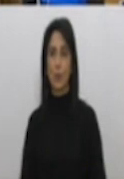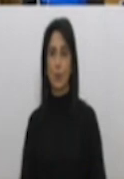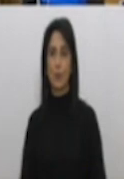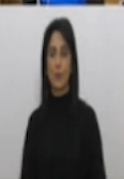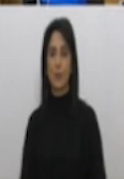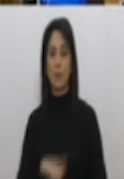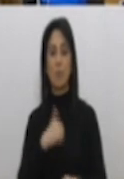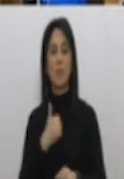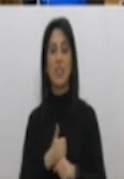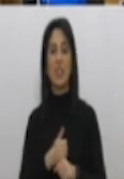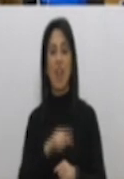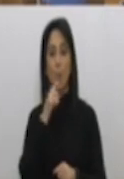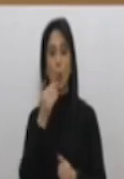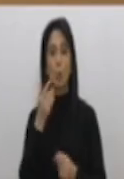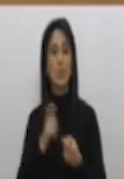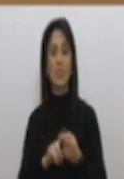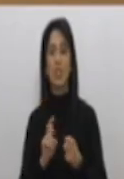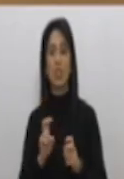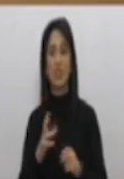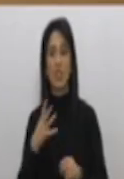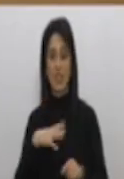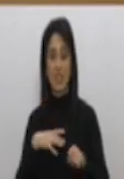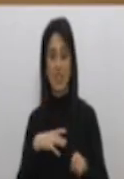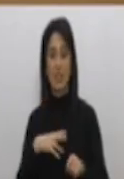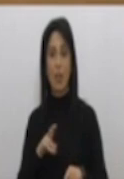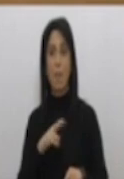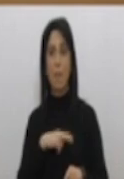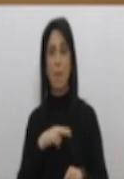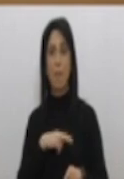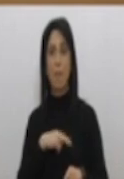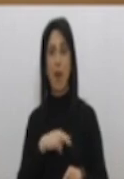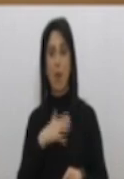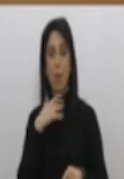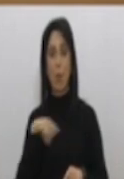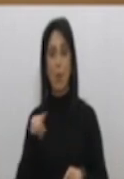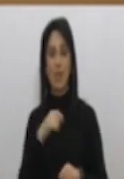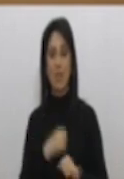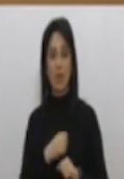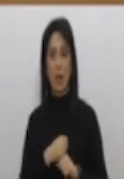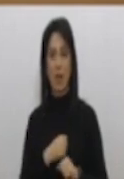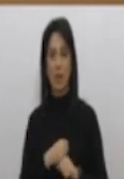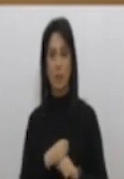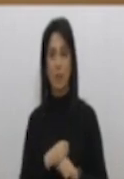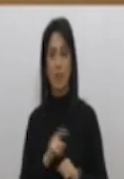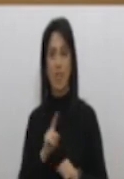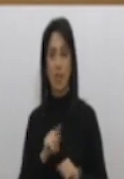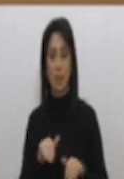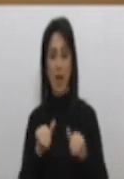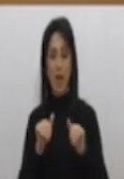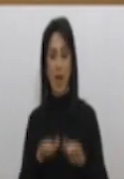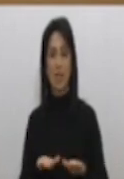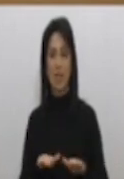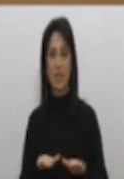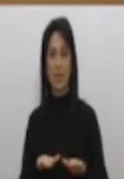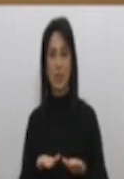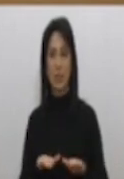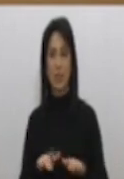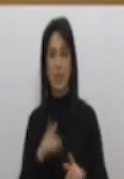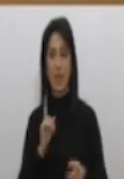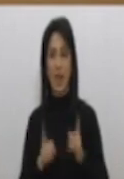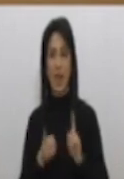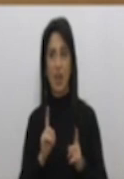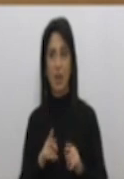თავარი პრორუსობა მდგომარეობს იმაში, რასაც საქართველოსში პარლამენტების უმეტესობა აკეთებდა, რომ გადაწყვეტილება